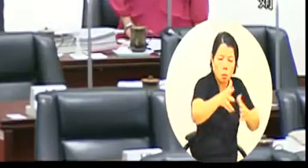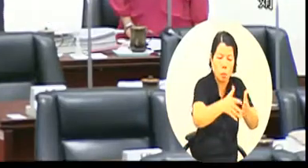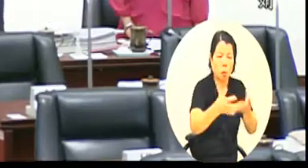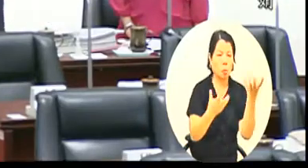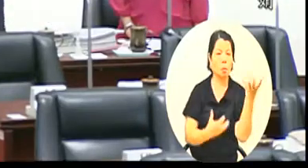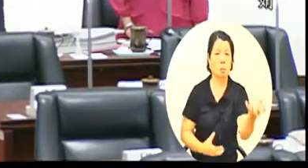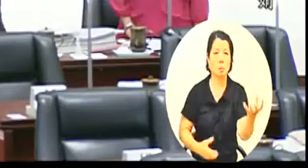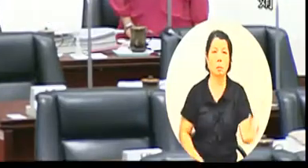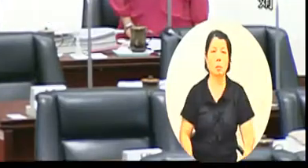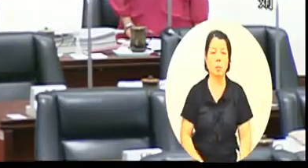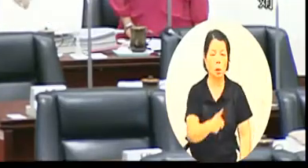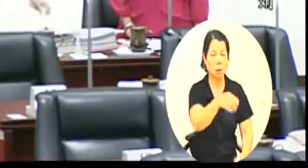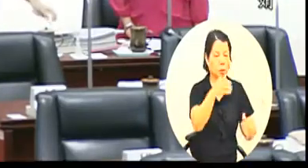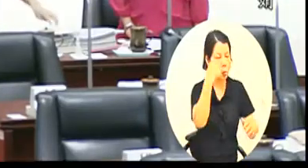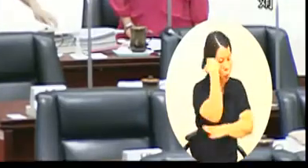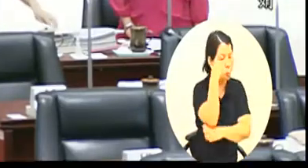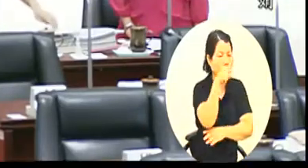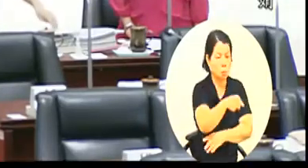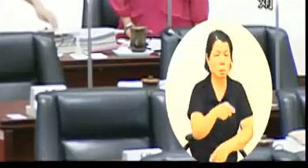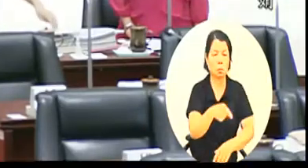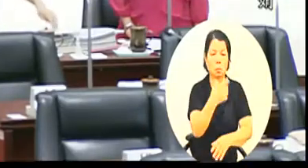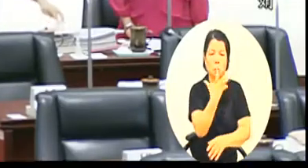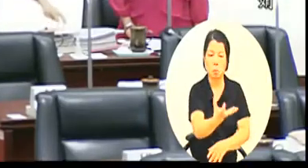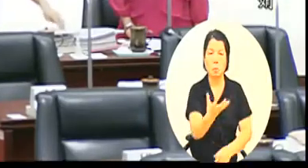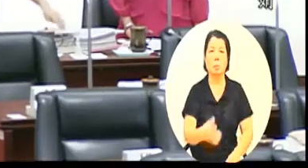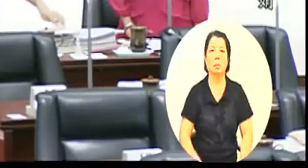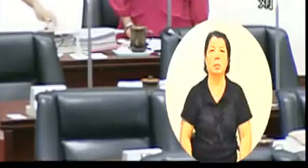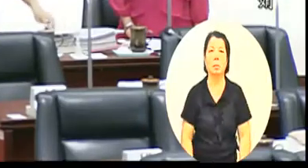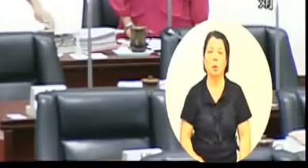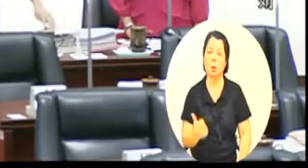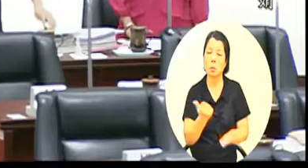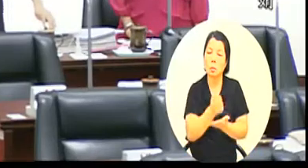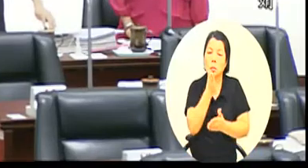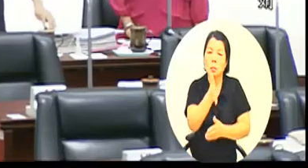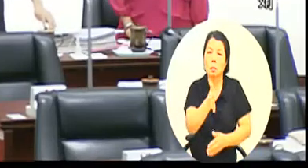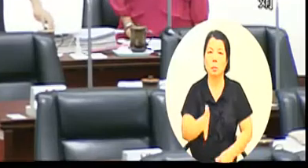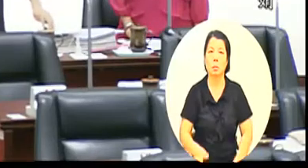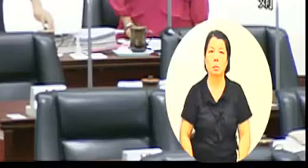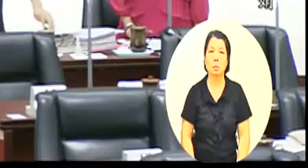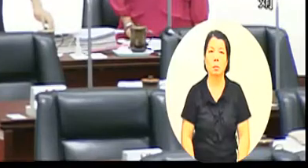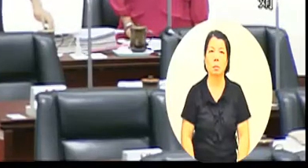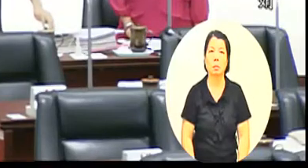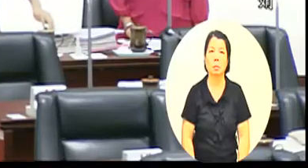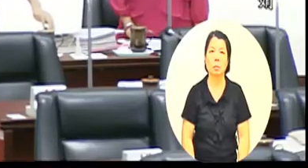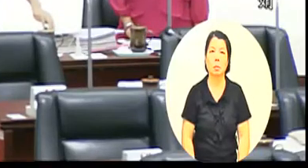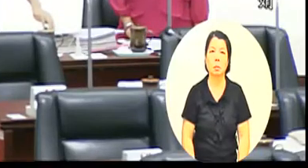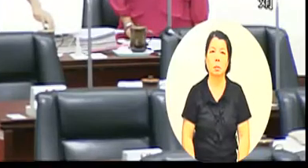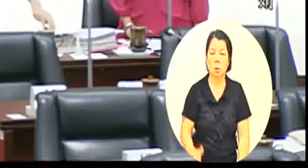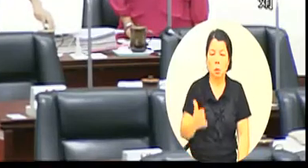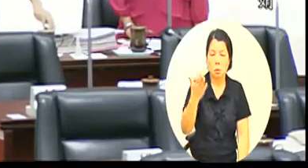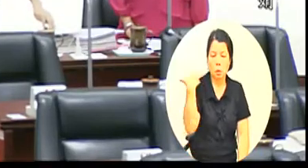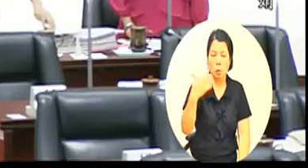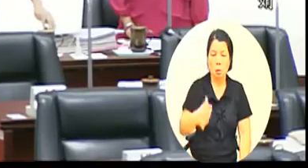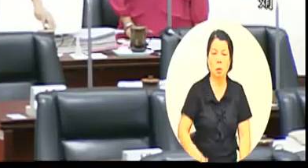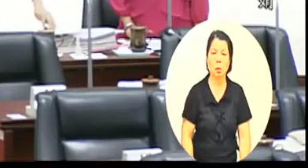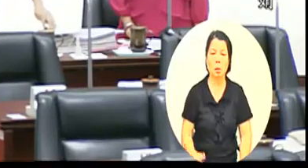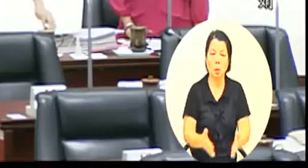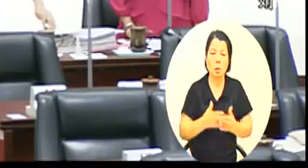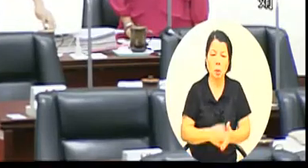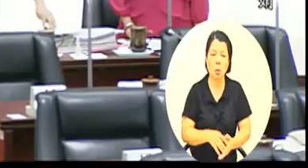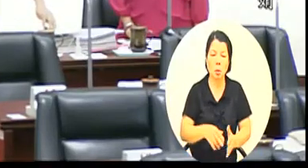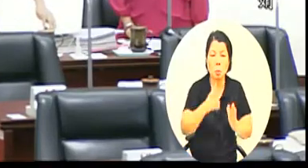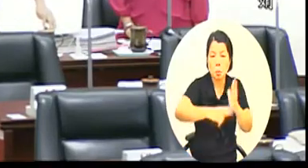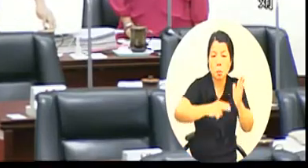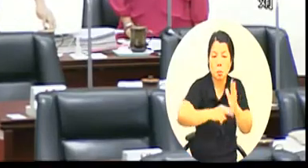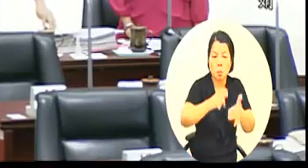住形式、住宅形式为主。那我请教各位一下，我上一次比了一个30坪基地的透